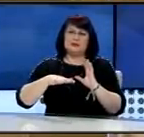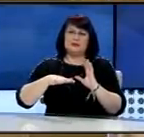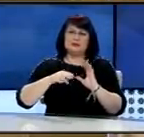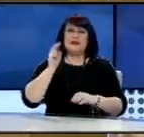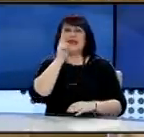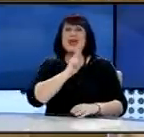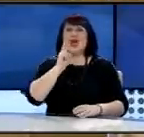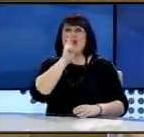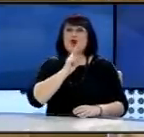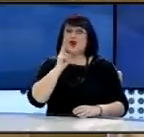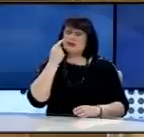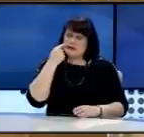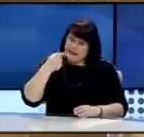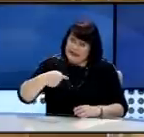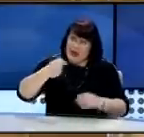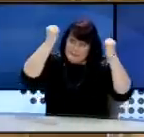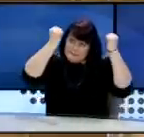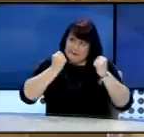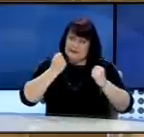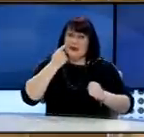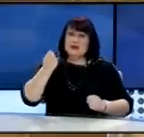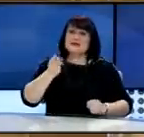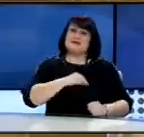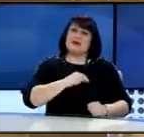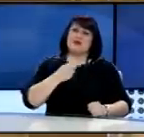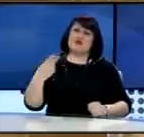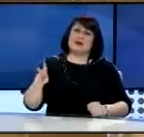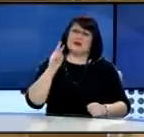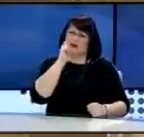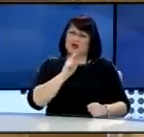λαού και εις βάρος των ρωσικών συμφερόντων.